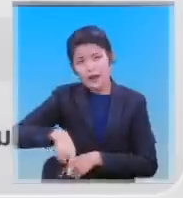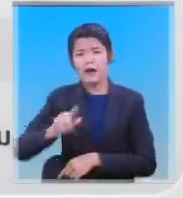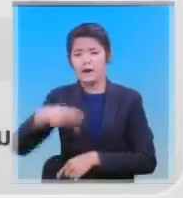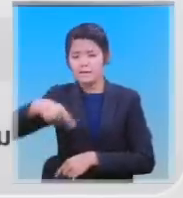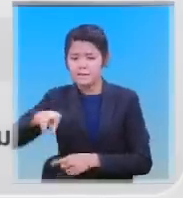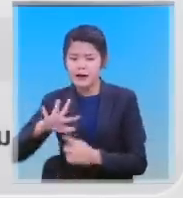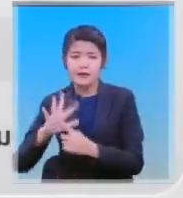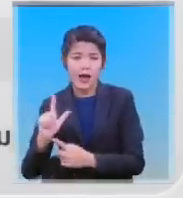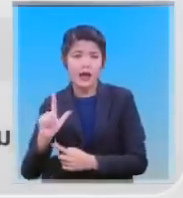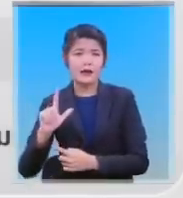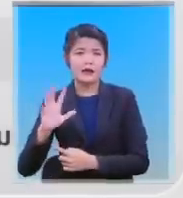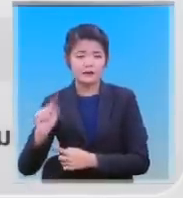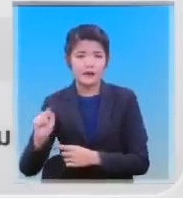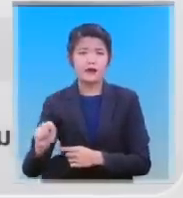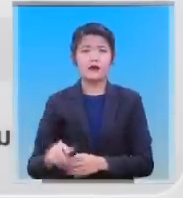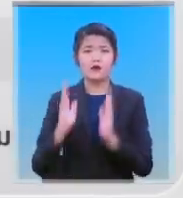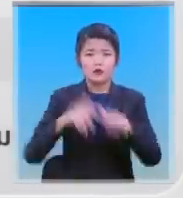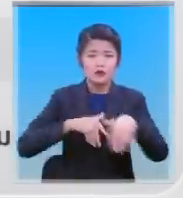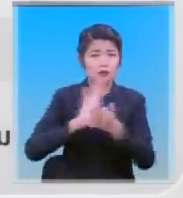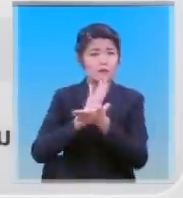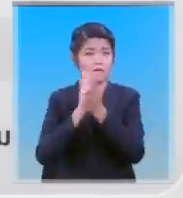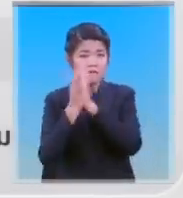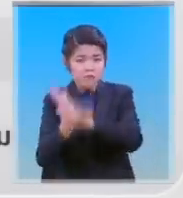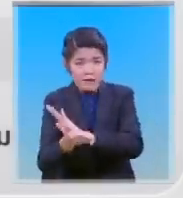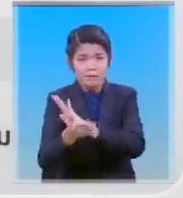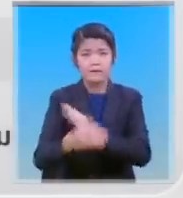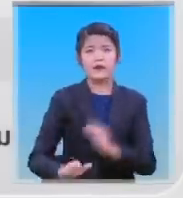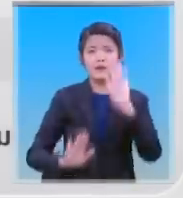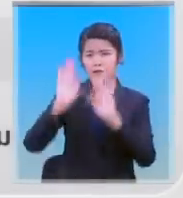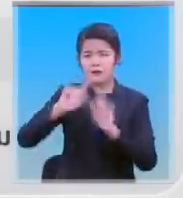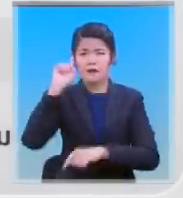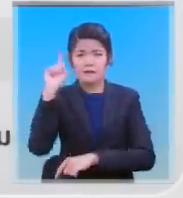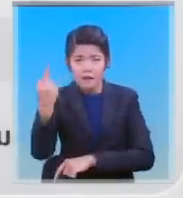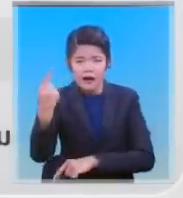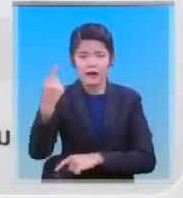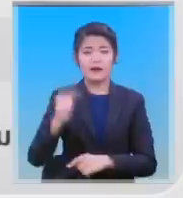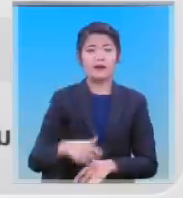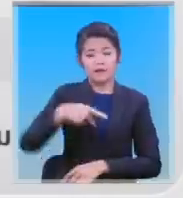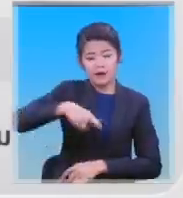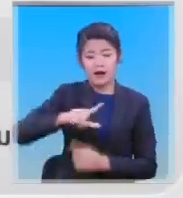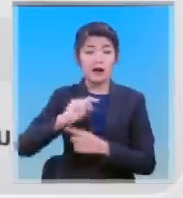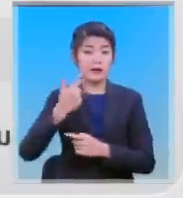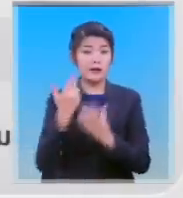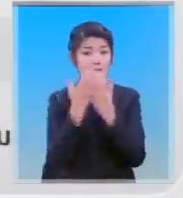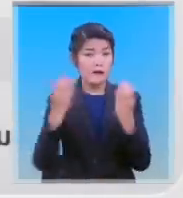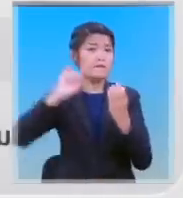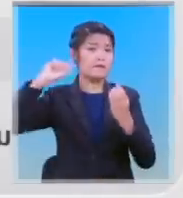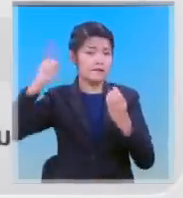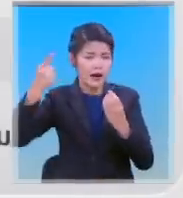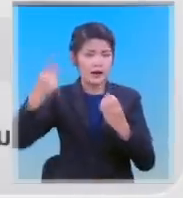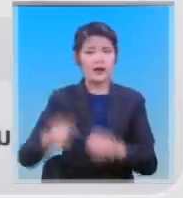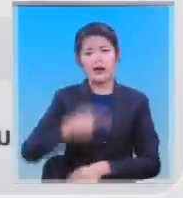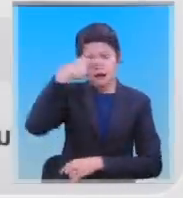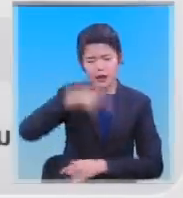ยพรรคประชาชนปฏิรูปพรรคพลเมืองไทยพรรคประชาธิปไตยใหม่พรรคพลังธรรมใหม่แล้วก็พรรคไทยรักธรรมจำน